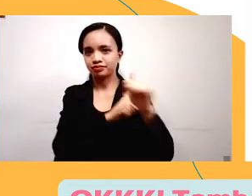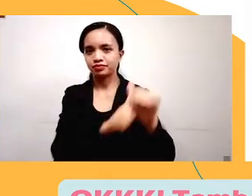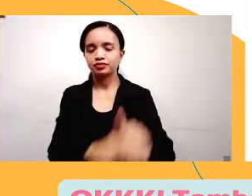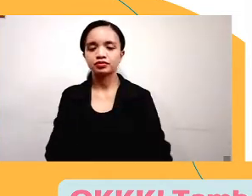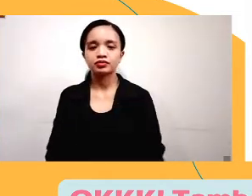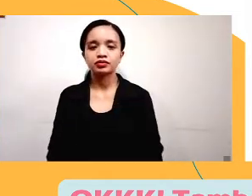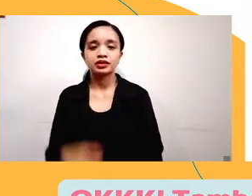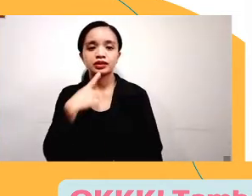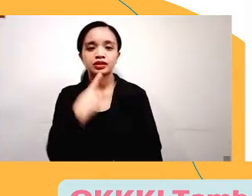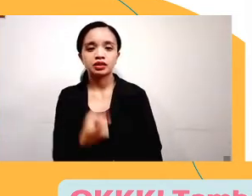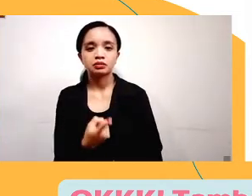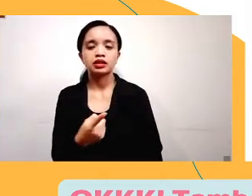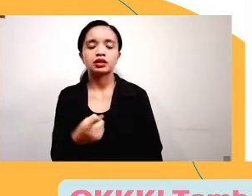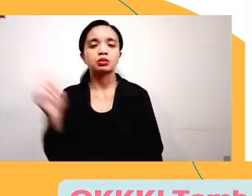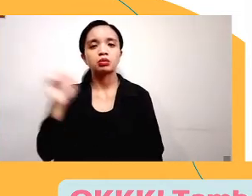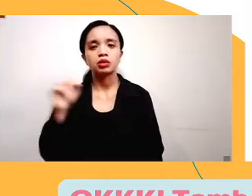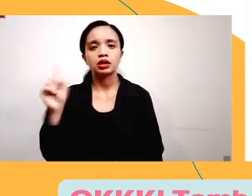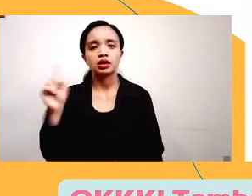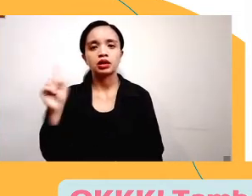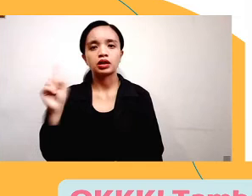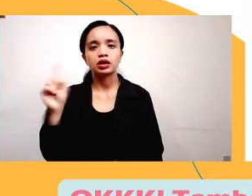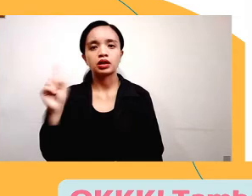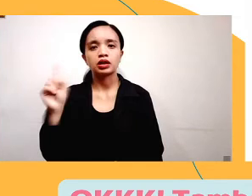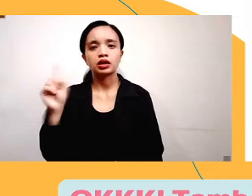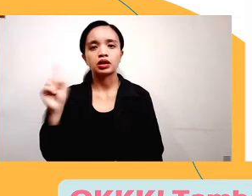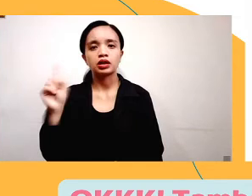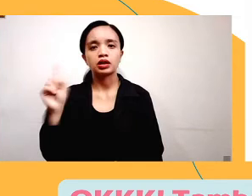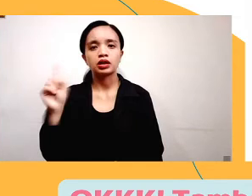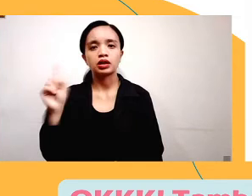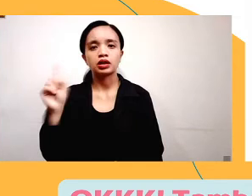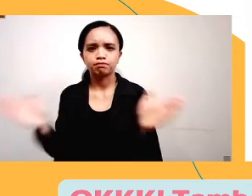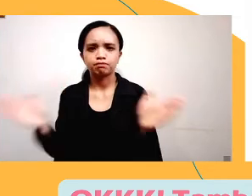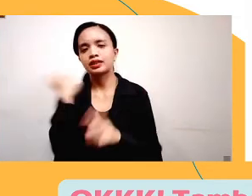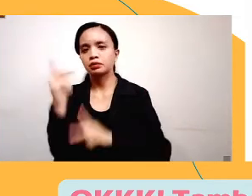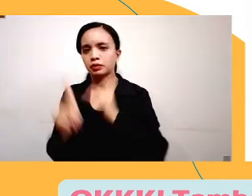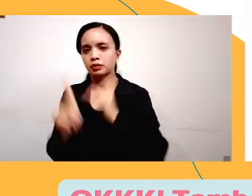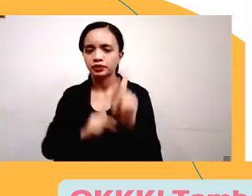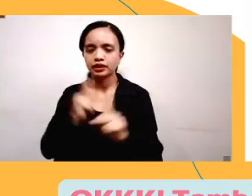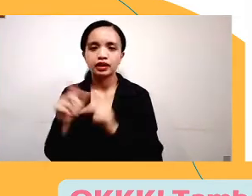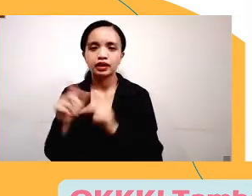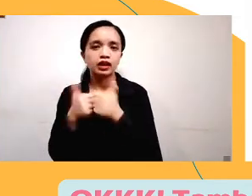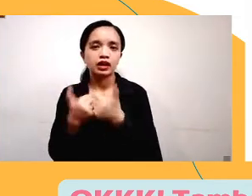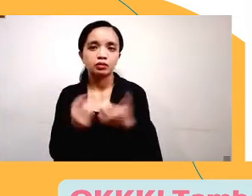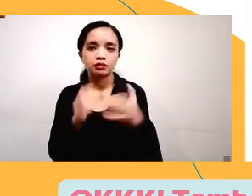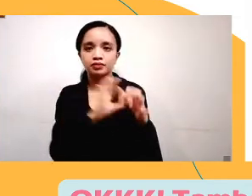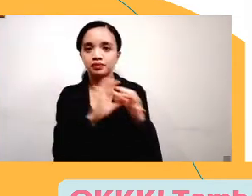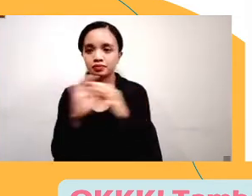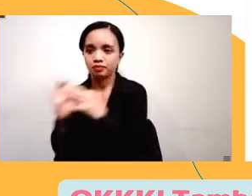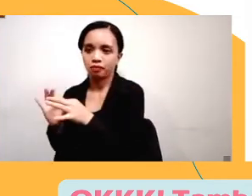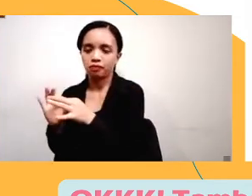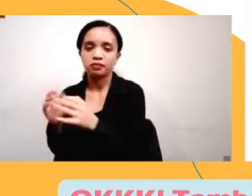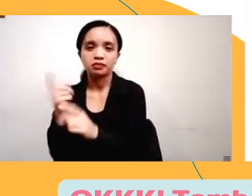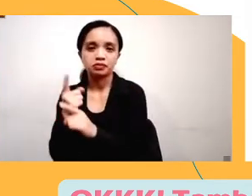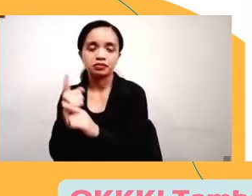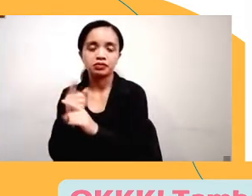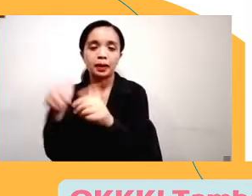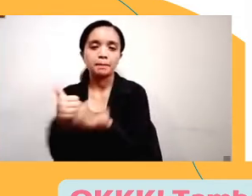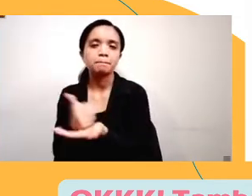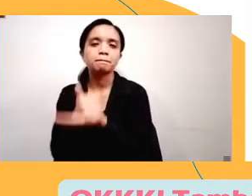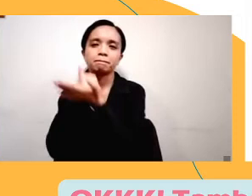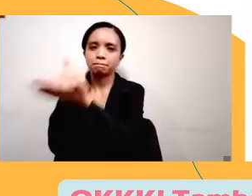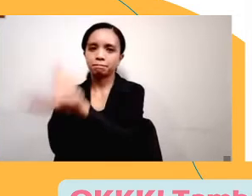ni Francesca ay giving encouragement to other people. Okay, related to sa sinabi ni Jean, no? By helping them